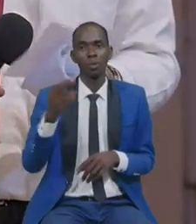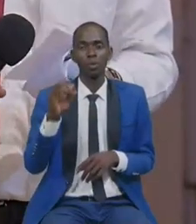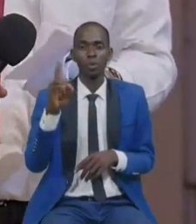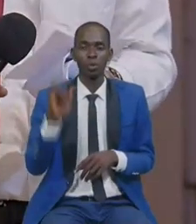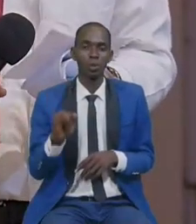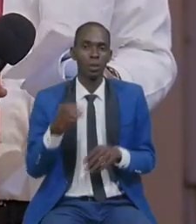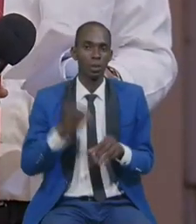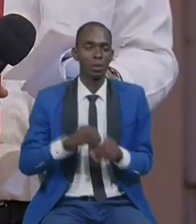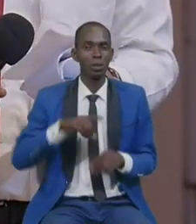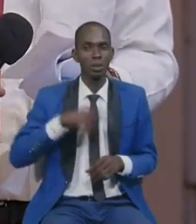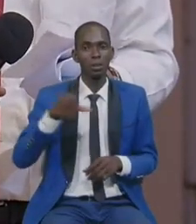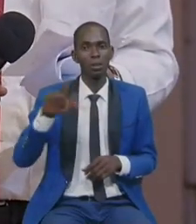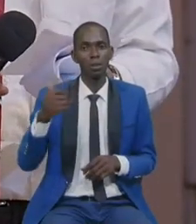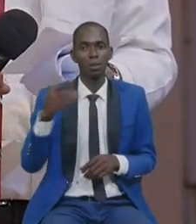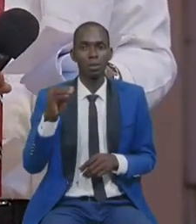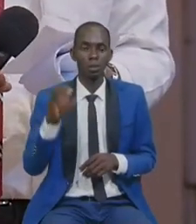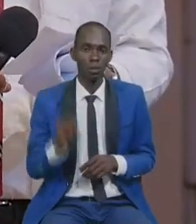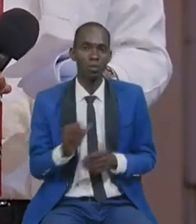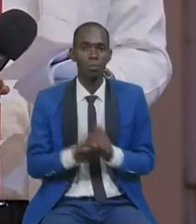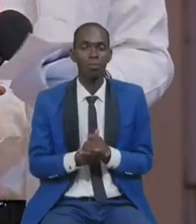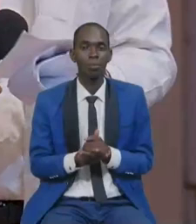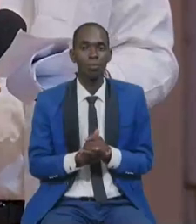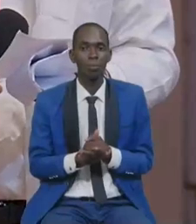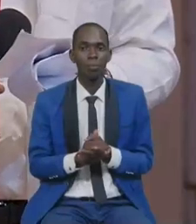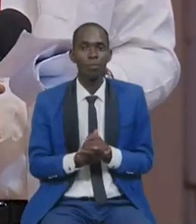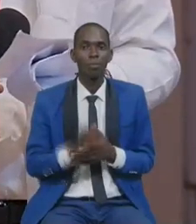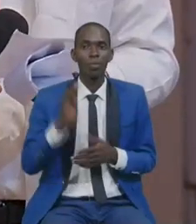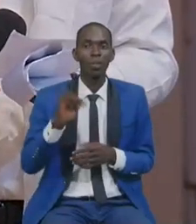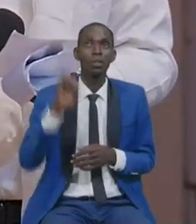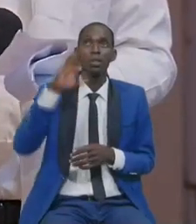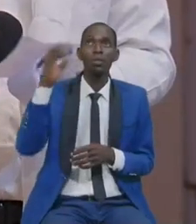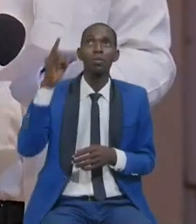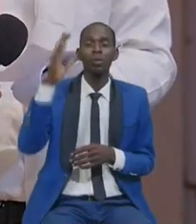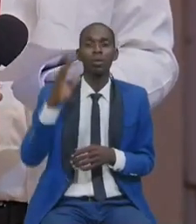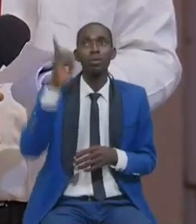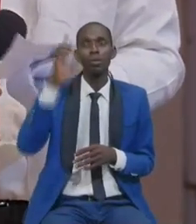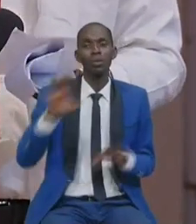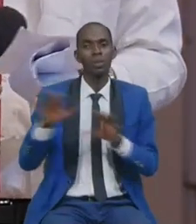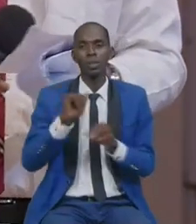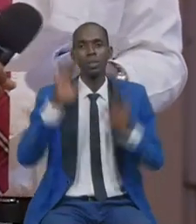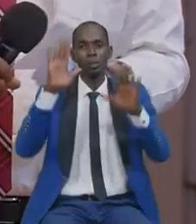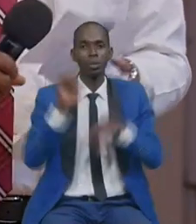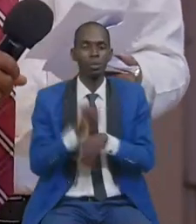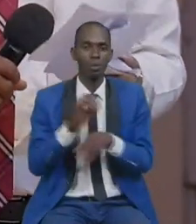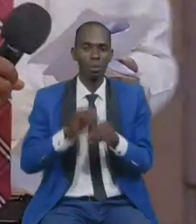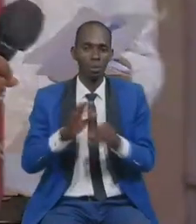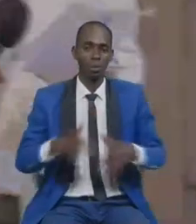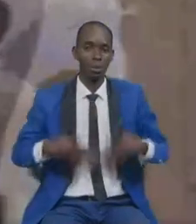Par la grâce de Dieu, il y a un miracle que Dieu a fait dans ma vie. Avant que cela